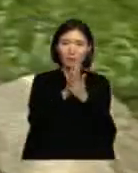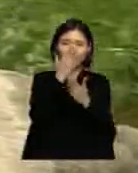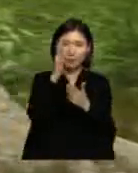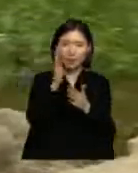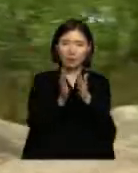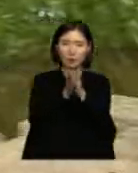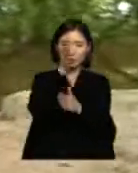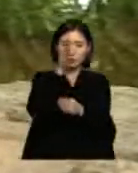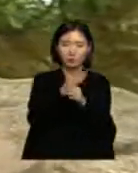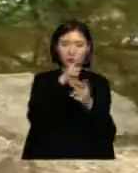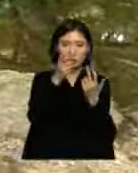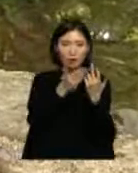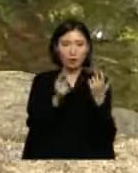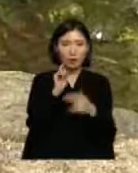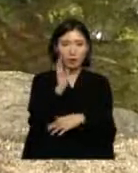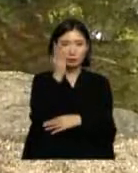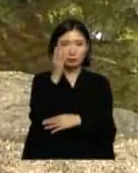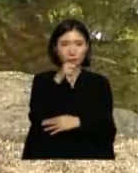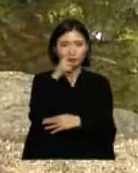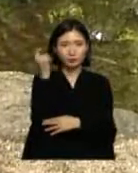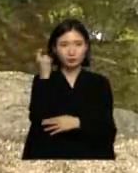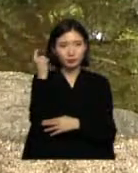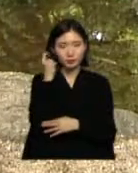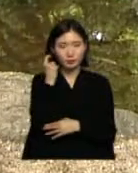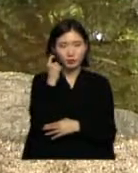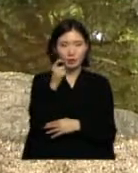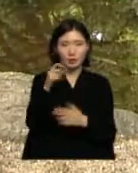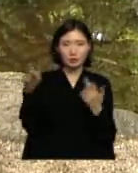계곡들. 아름다운 물소리는 우중